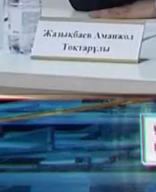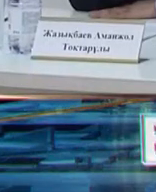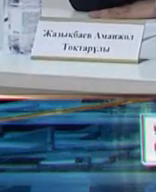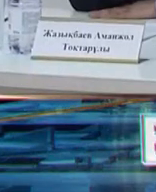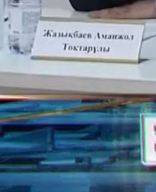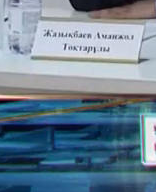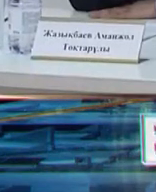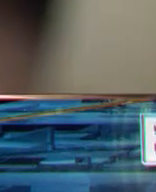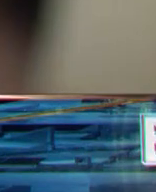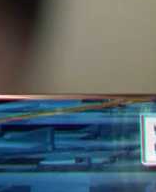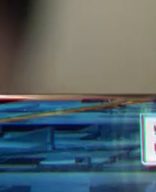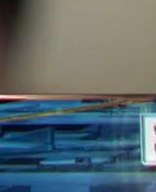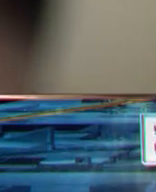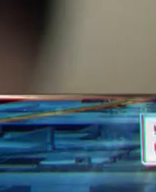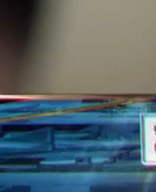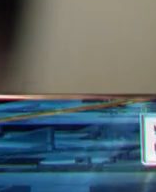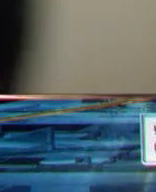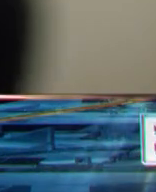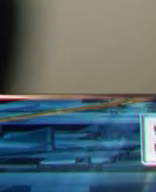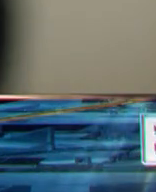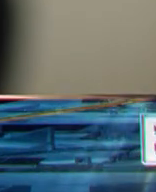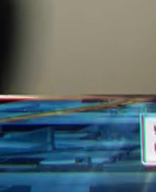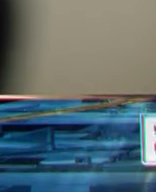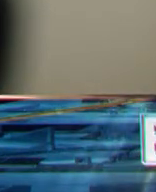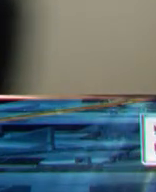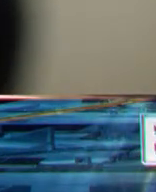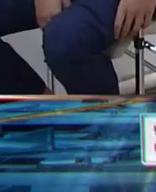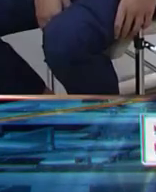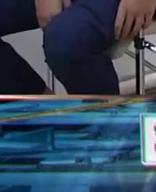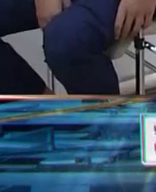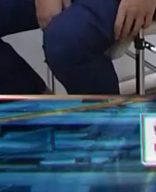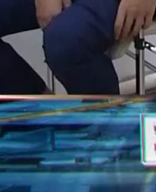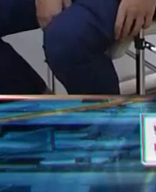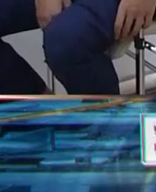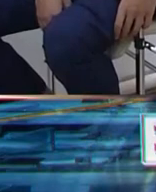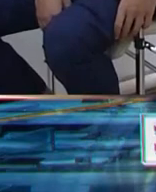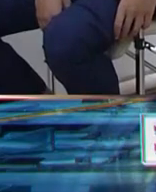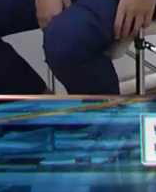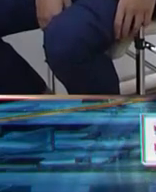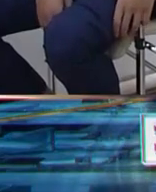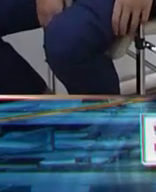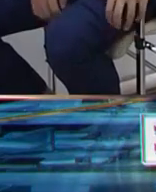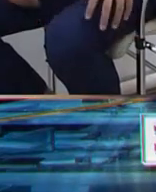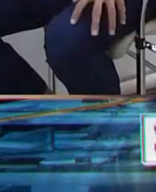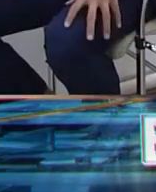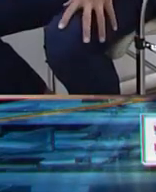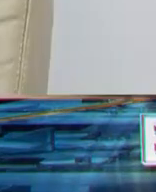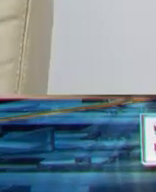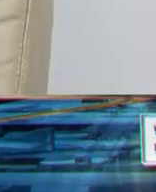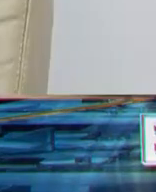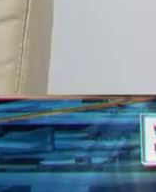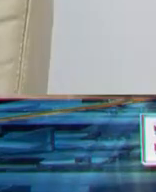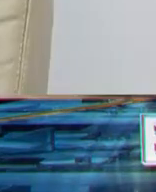Ашықтық, парасаттылық, сенім. Бүгін облыс әкімі Амандық Баталов «Антикор Лайф» жобасы аясында әлеуметтік желі